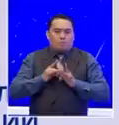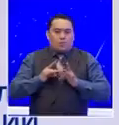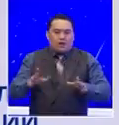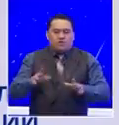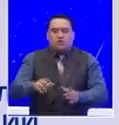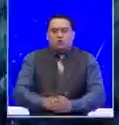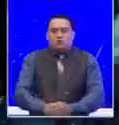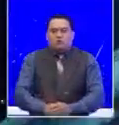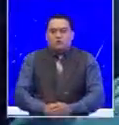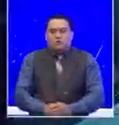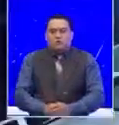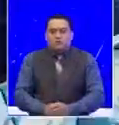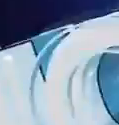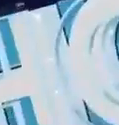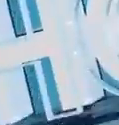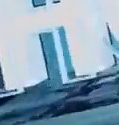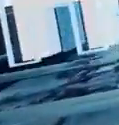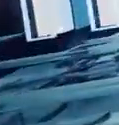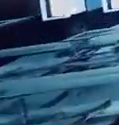Рамазан.